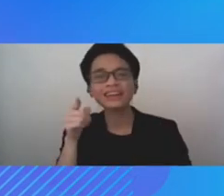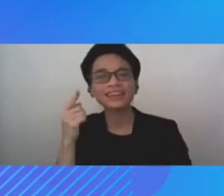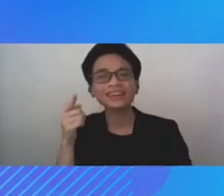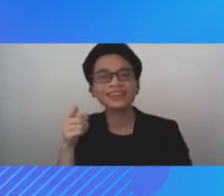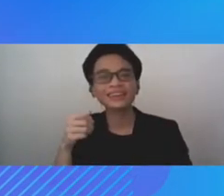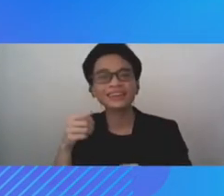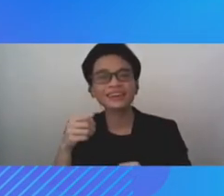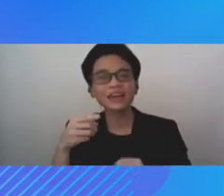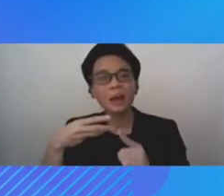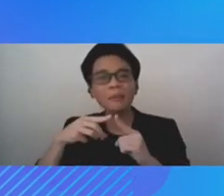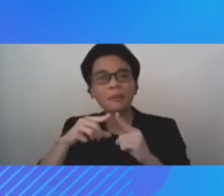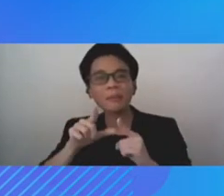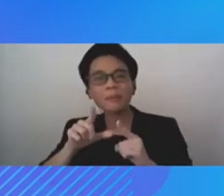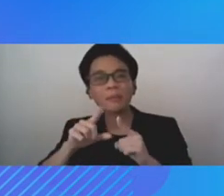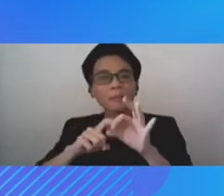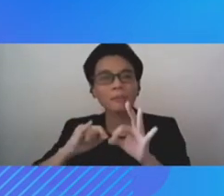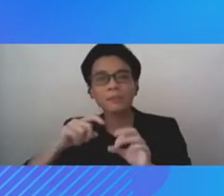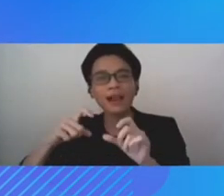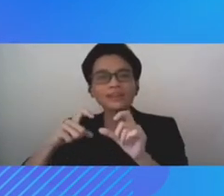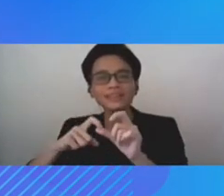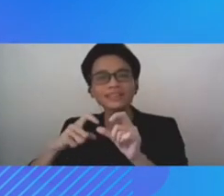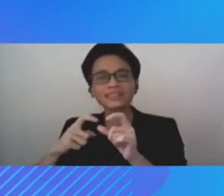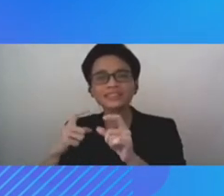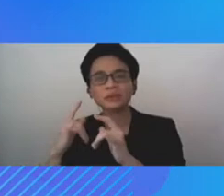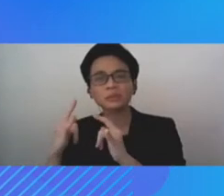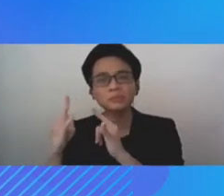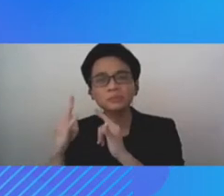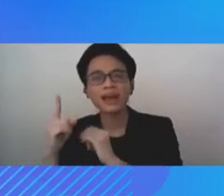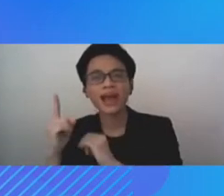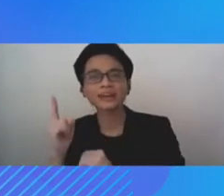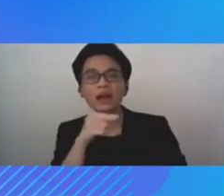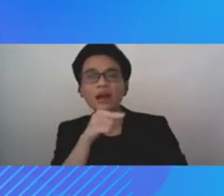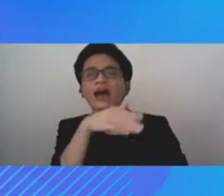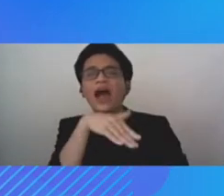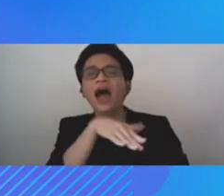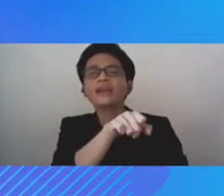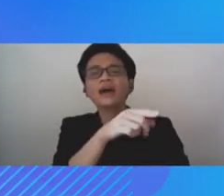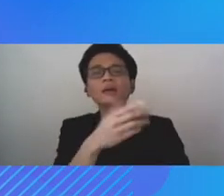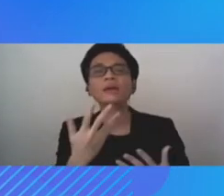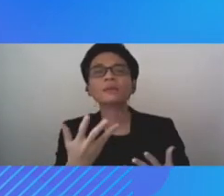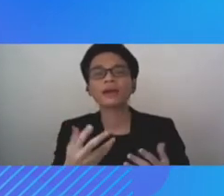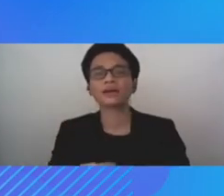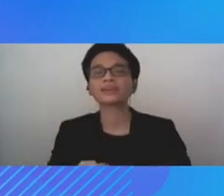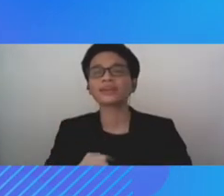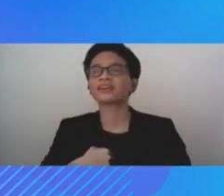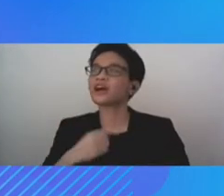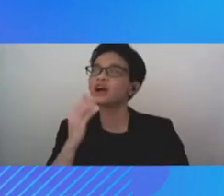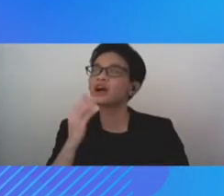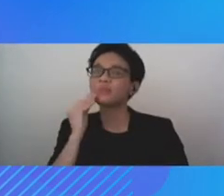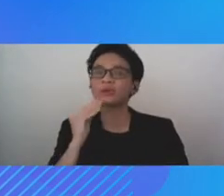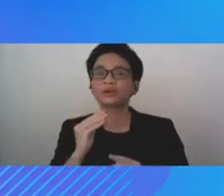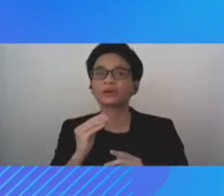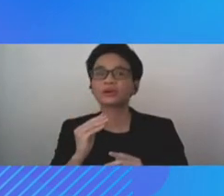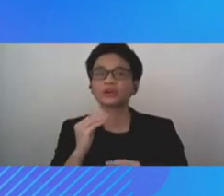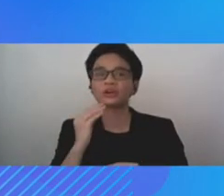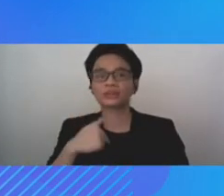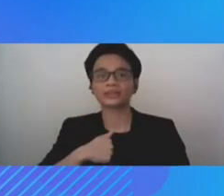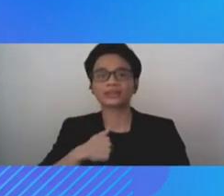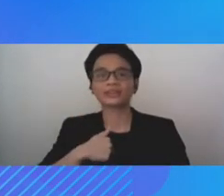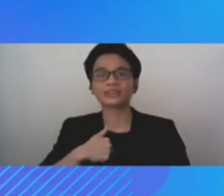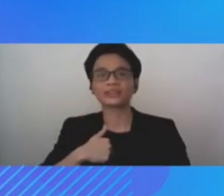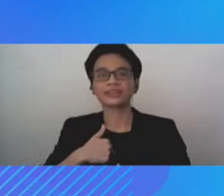penderita gitu. Nah, mungkin dari Bu Reni ada tanggapan. Kalau anak saya kan ya cowok ya, 12 tahun anak saya sebenarnya. Dua anak ibu